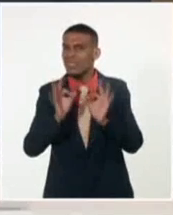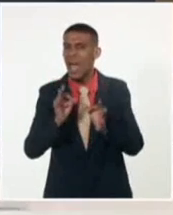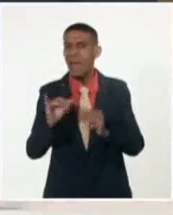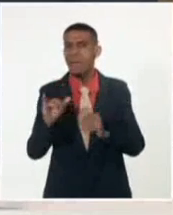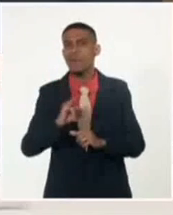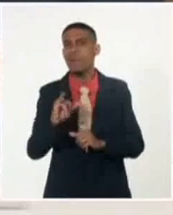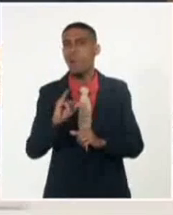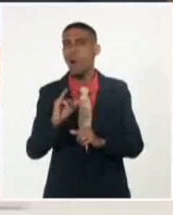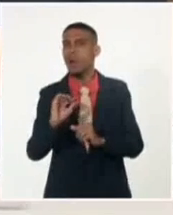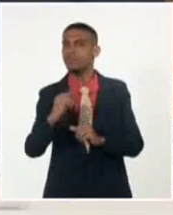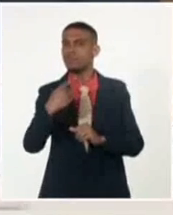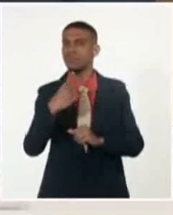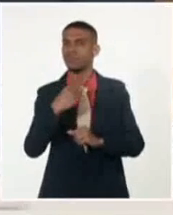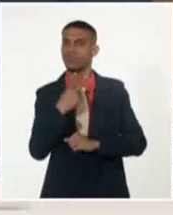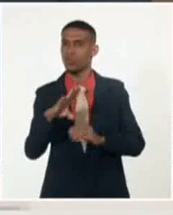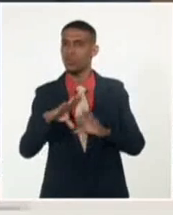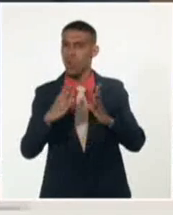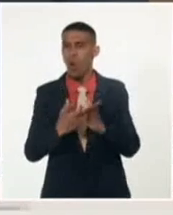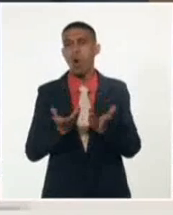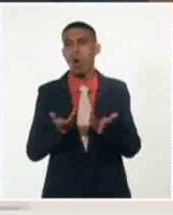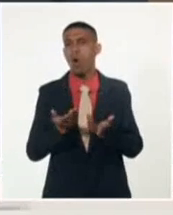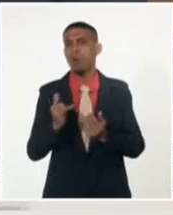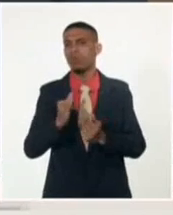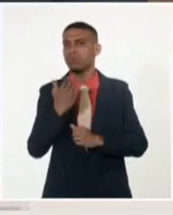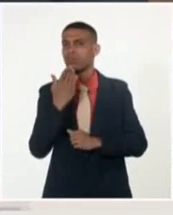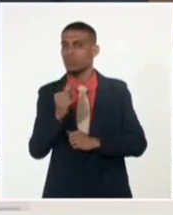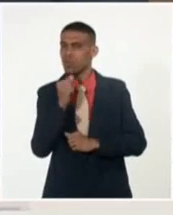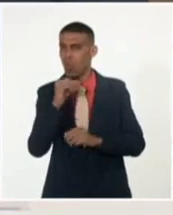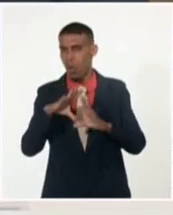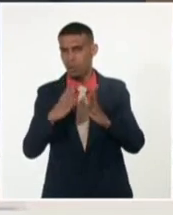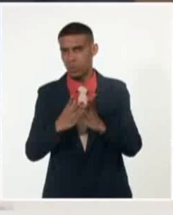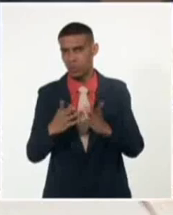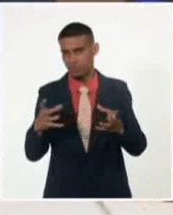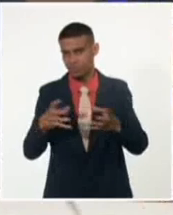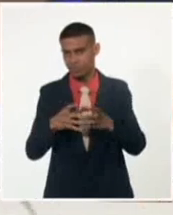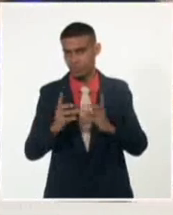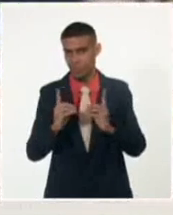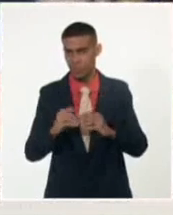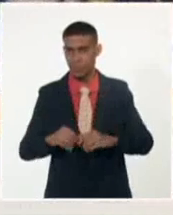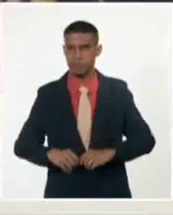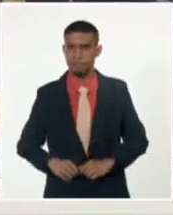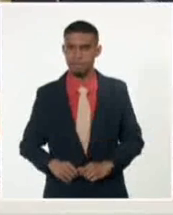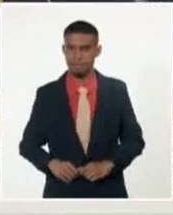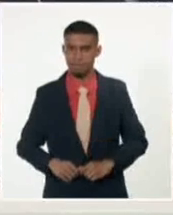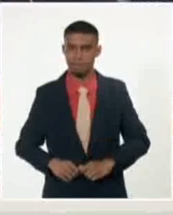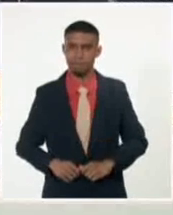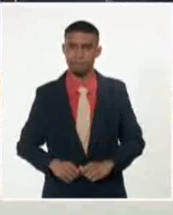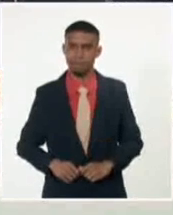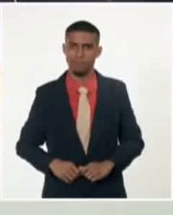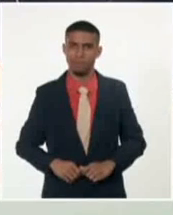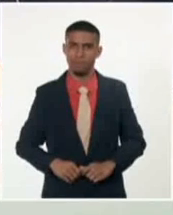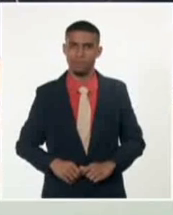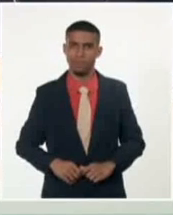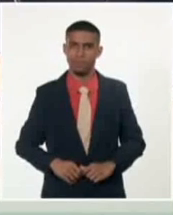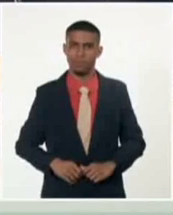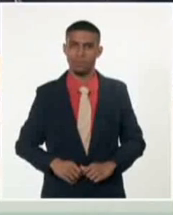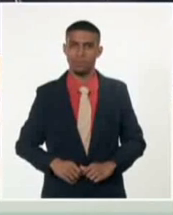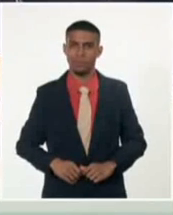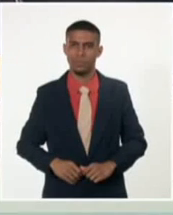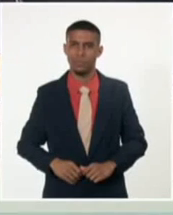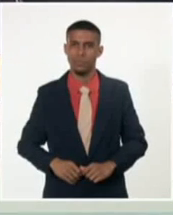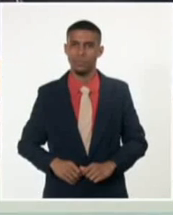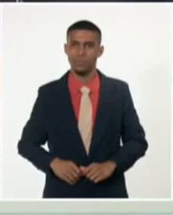y portavoz de los reclamos que hoy nos reúnen. Nous assistons aussi à cette forum, cette rencontre avec une